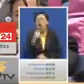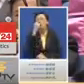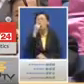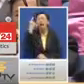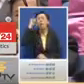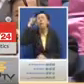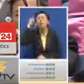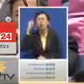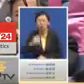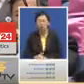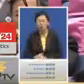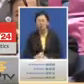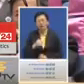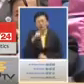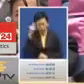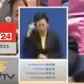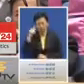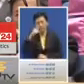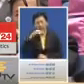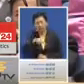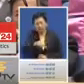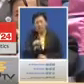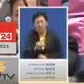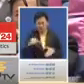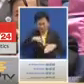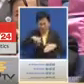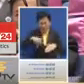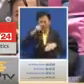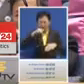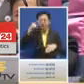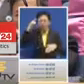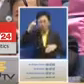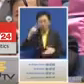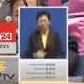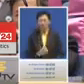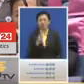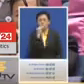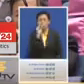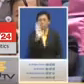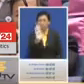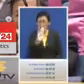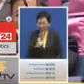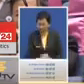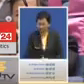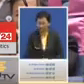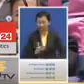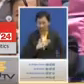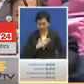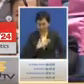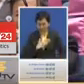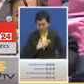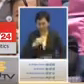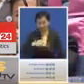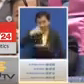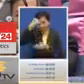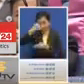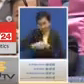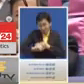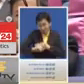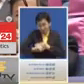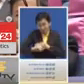หรอกมันจะมารู้ดีอะไรกับประเทศเรารู้ตัวเองดีเลิกพูดผมนี่เรียนจบมาด้